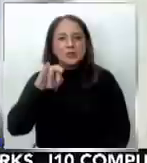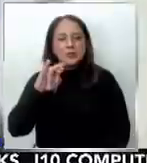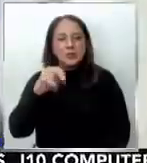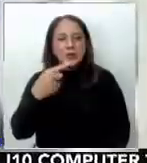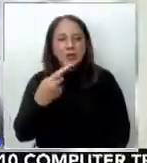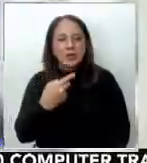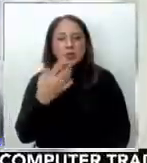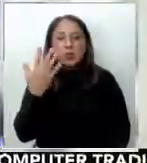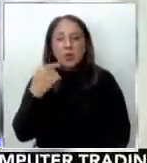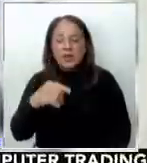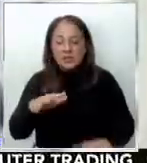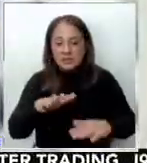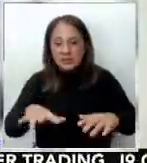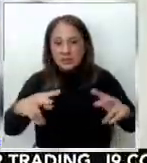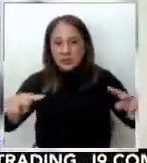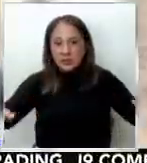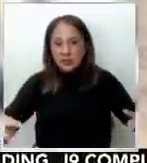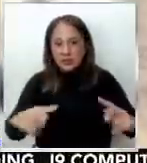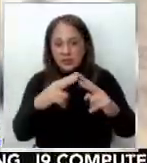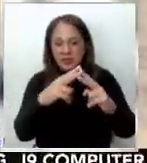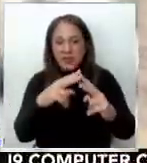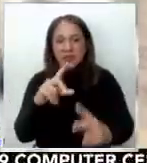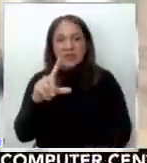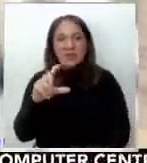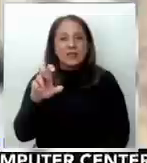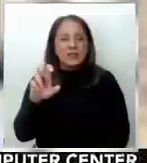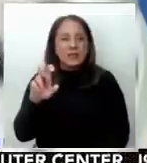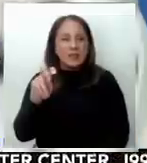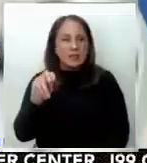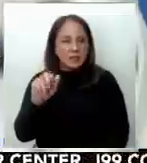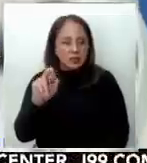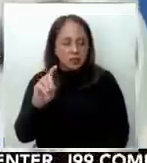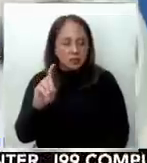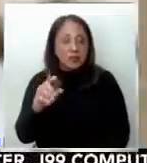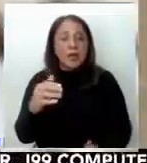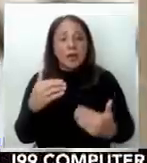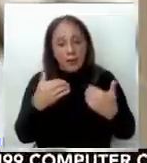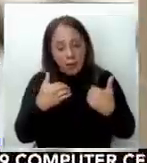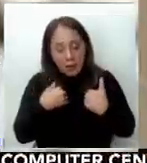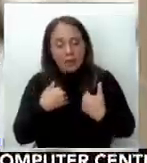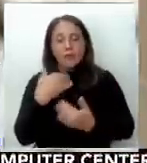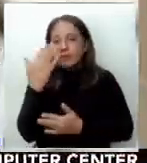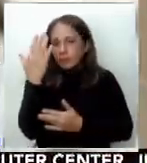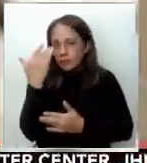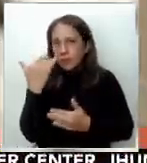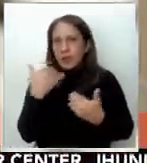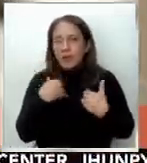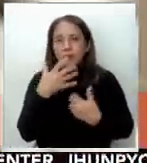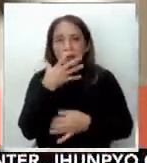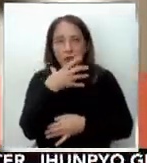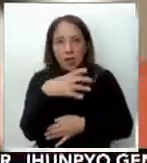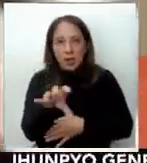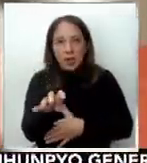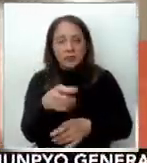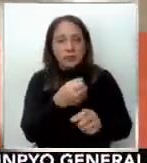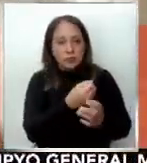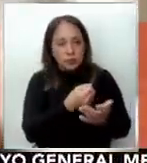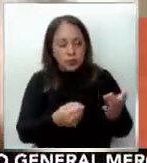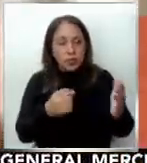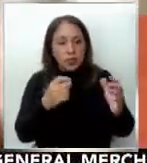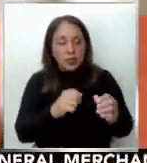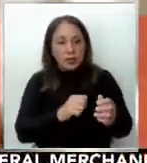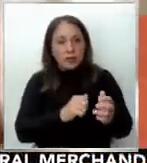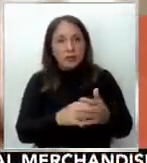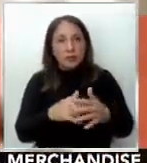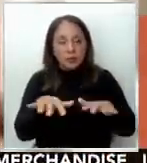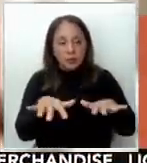volcano, which is yung Leonard Nyasef. Nabubuo yan dahil meron tayo mainit na source. Once na dumaan po yung